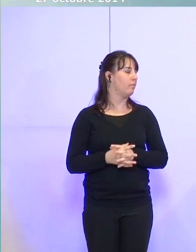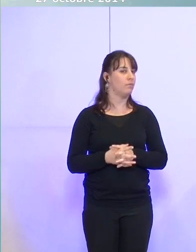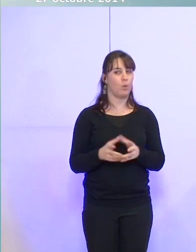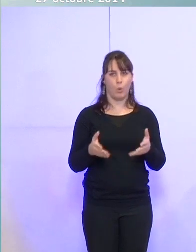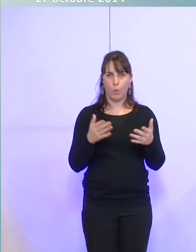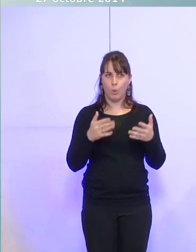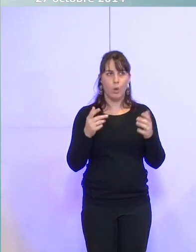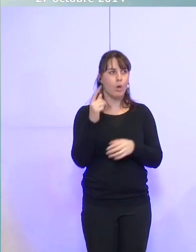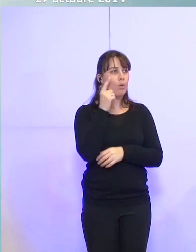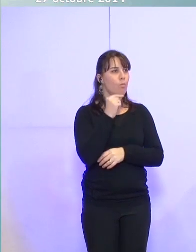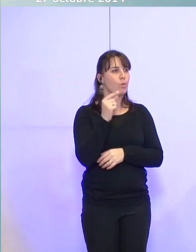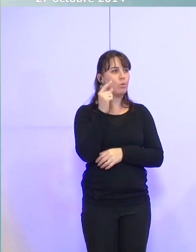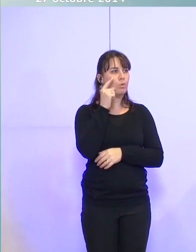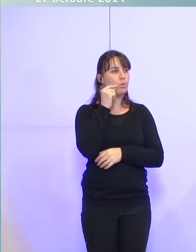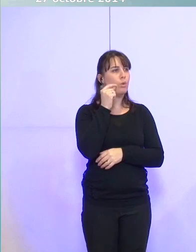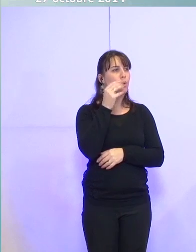Monsieur,